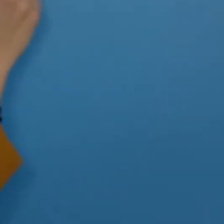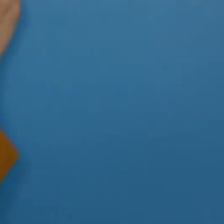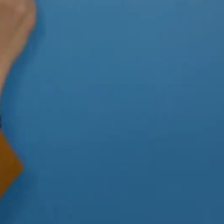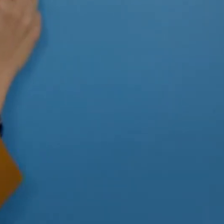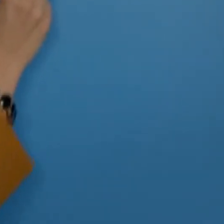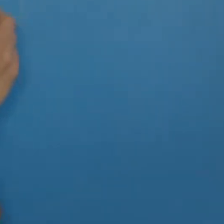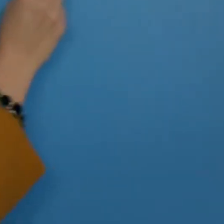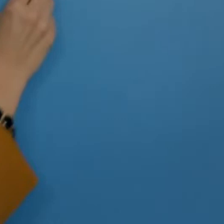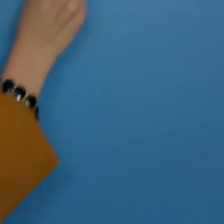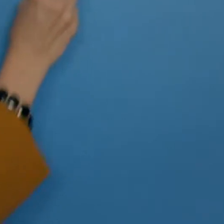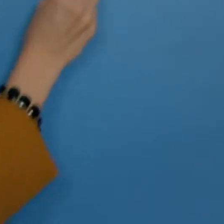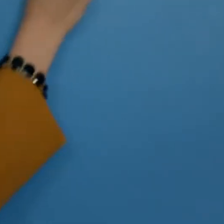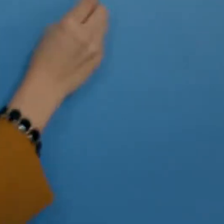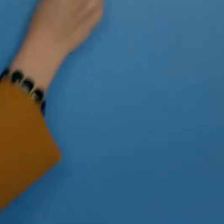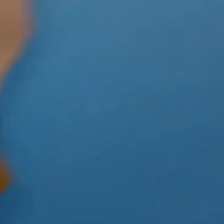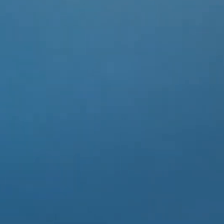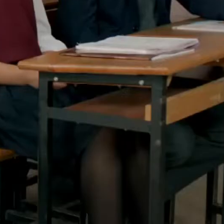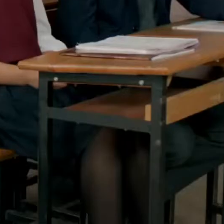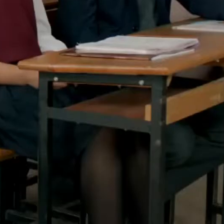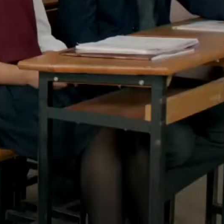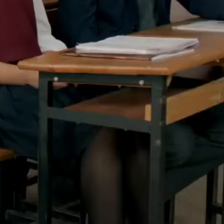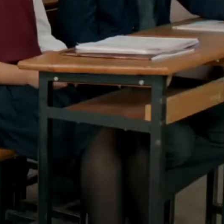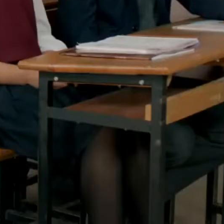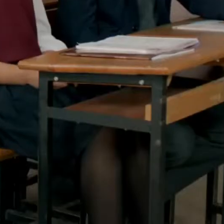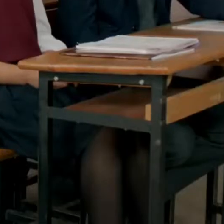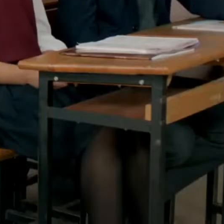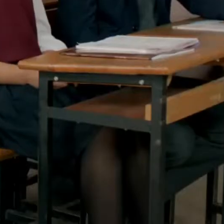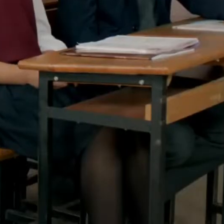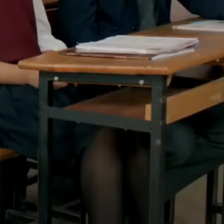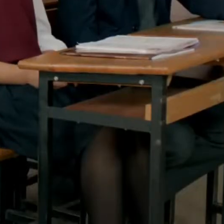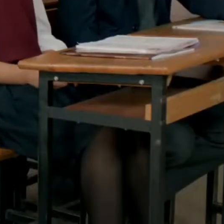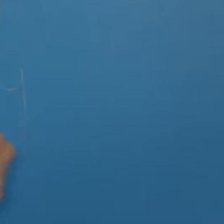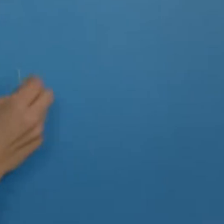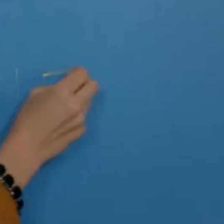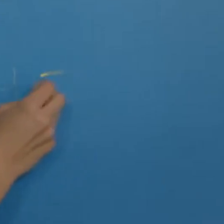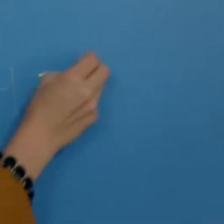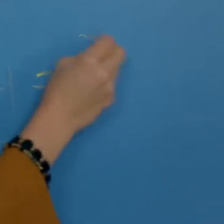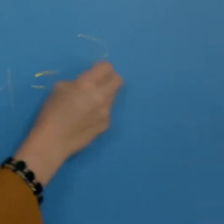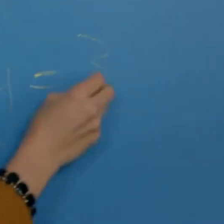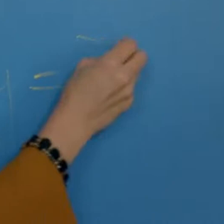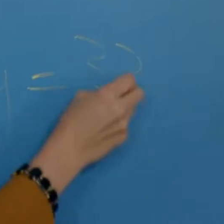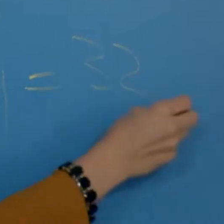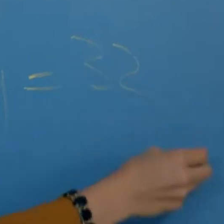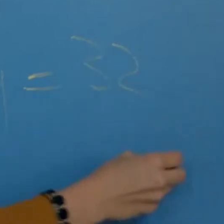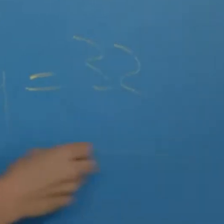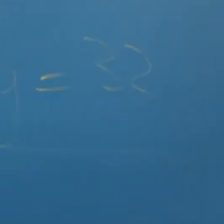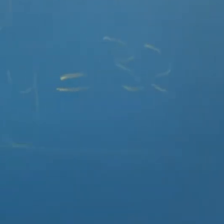Zümrüt sınıfta tebeşirle tahtaya rakamlar yazıyor. Öğrenciler arkasına yaslanmış tahtaya bakıyorlar.